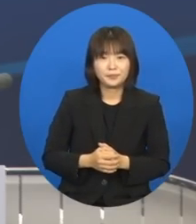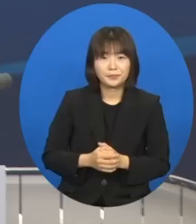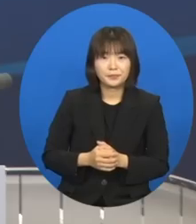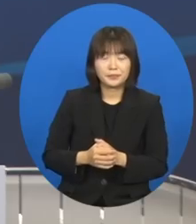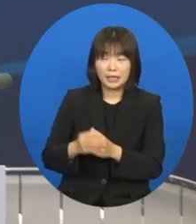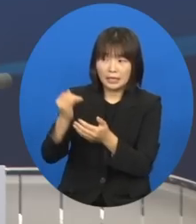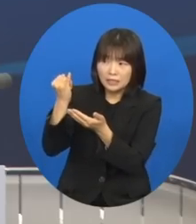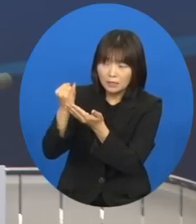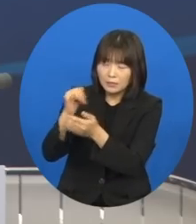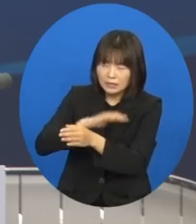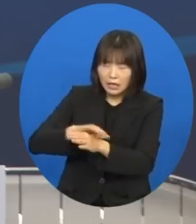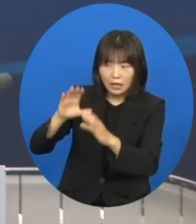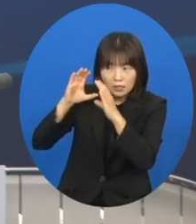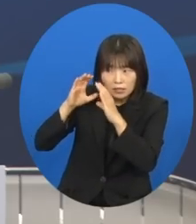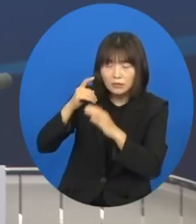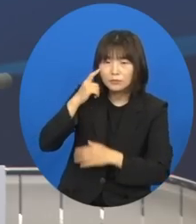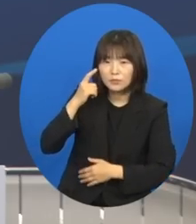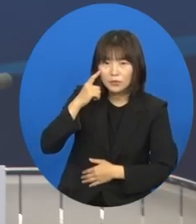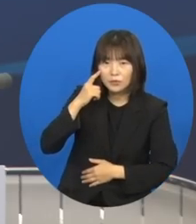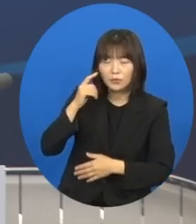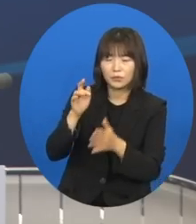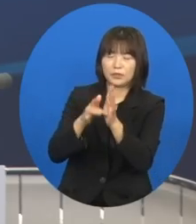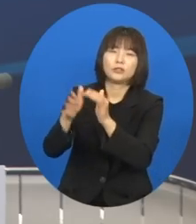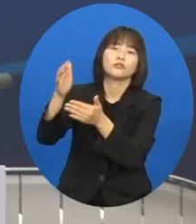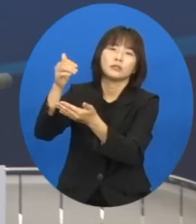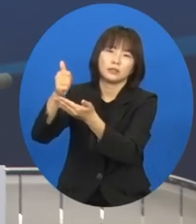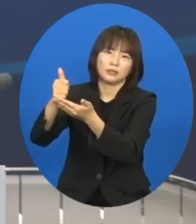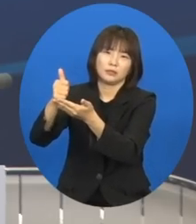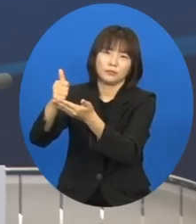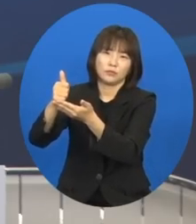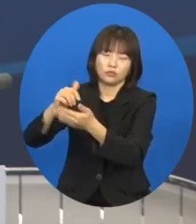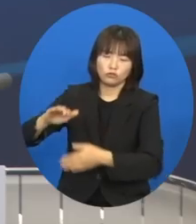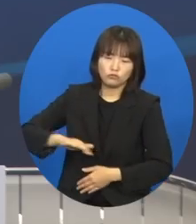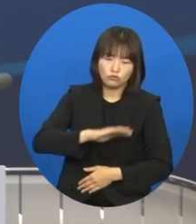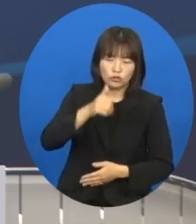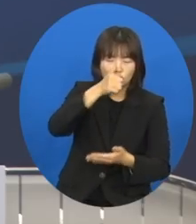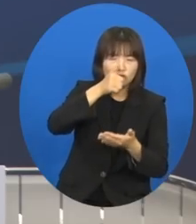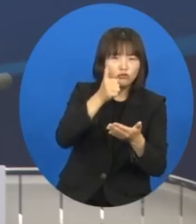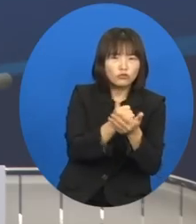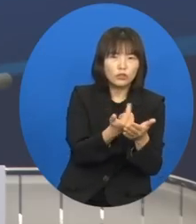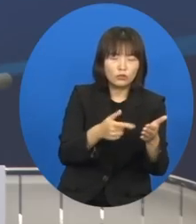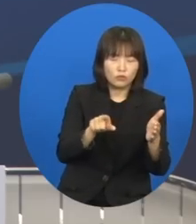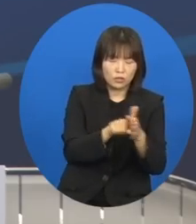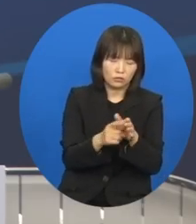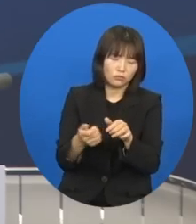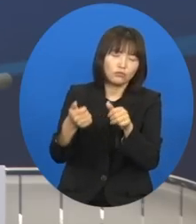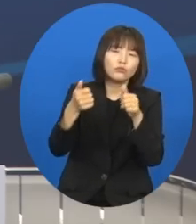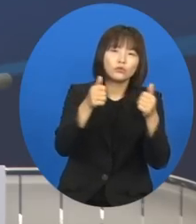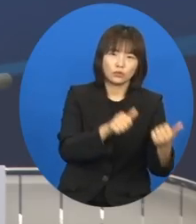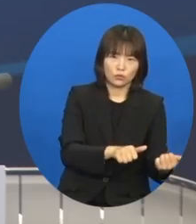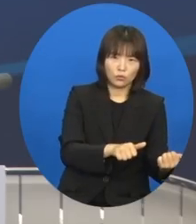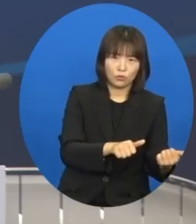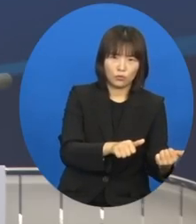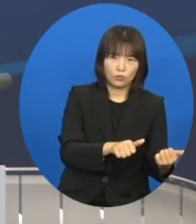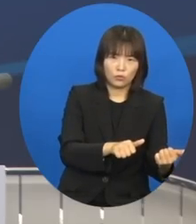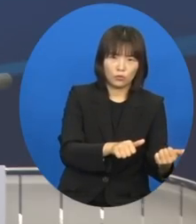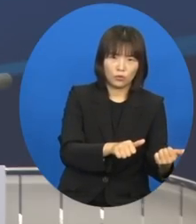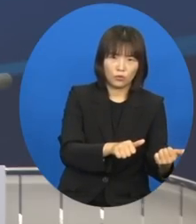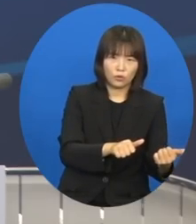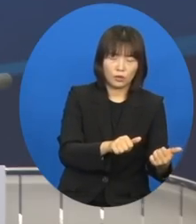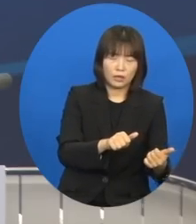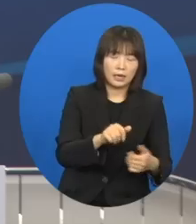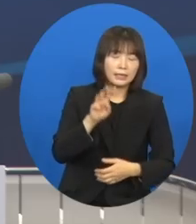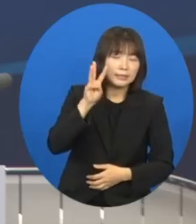드세요. 예수님은 우리의 죄를 위해서 죽으시고 사흘